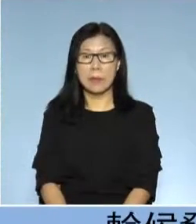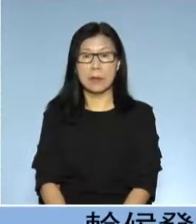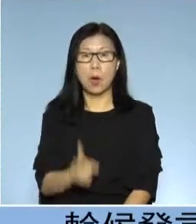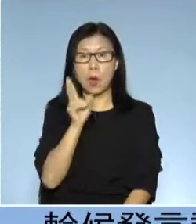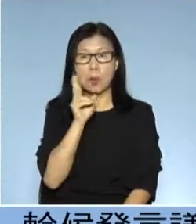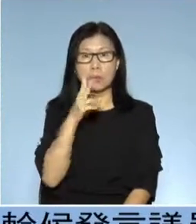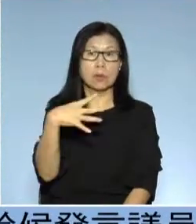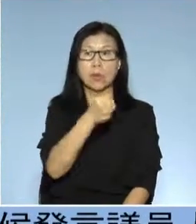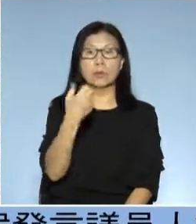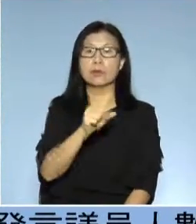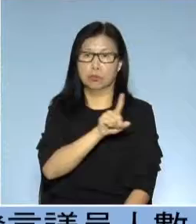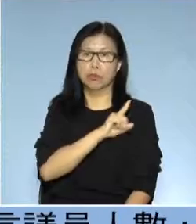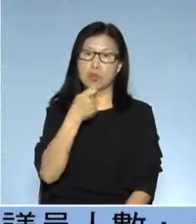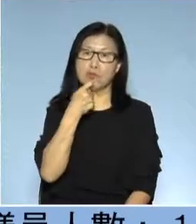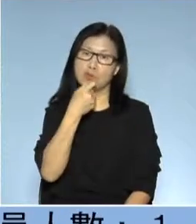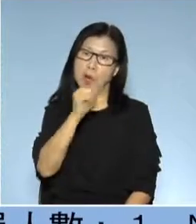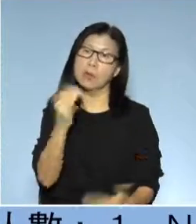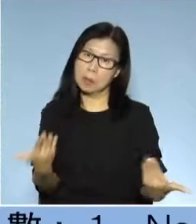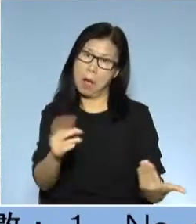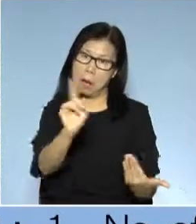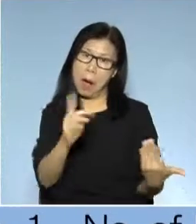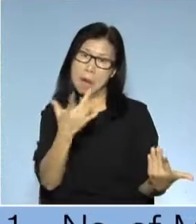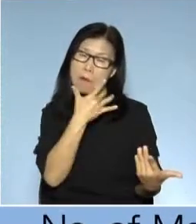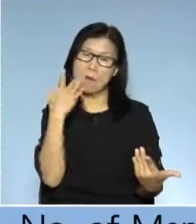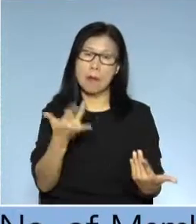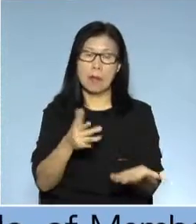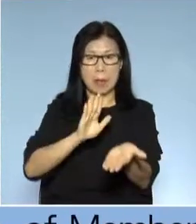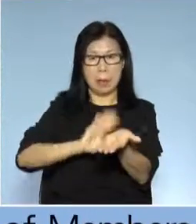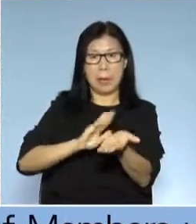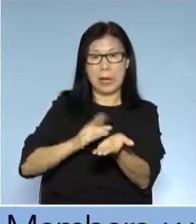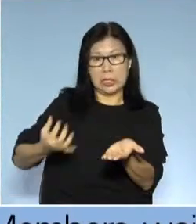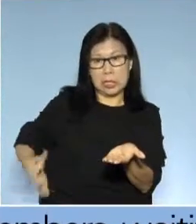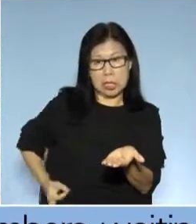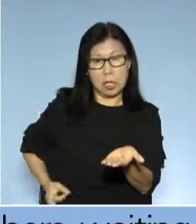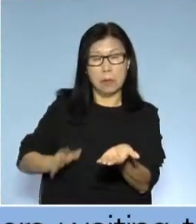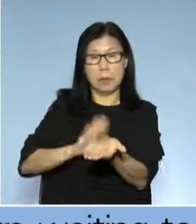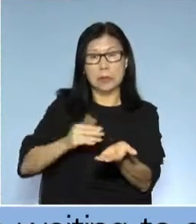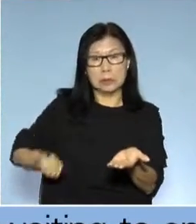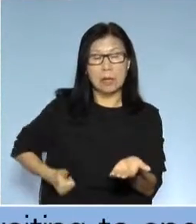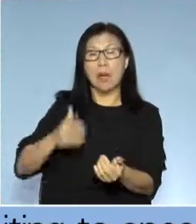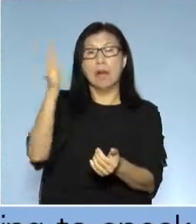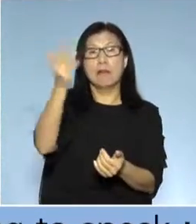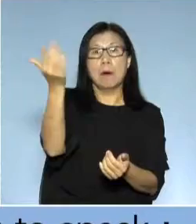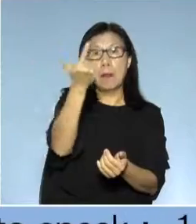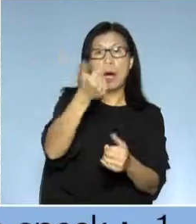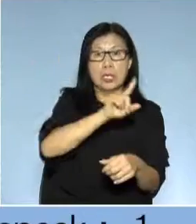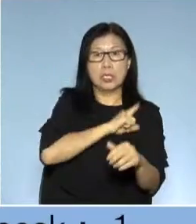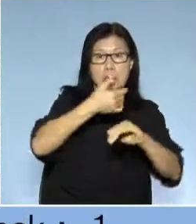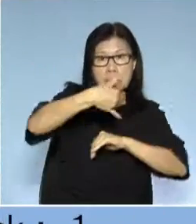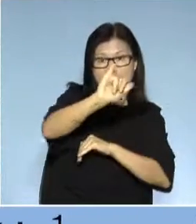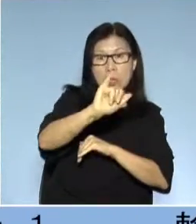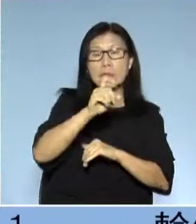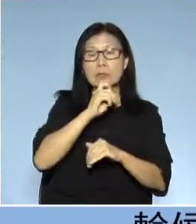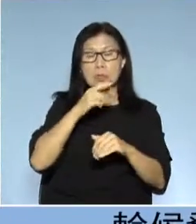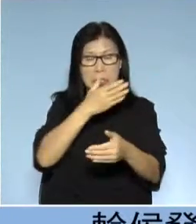冇權力唔俾佢出街。但係咧，就醫療保險咧，好多好多醫療保險咧，就喺八號風球出去咧，係受嗰